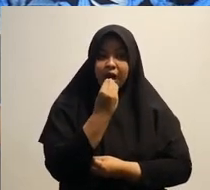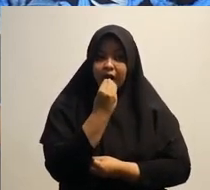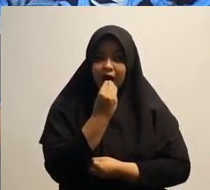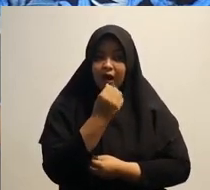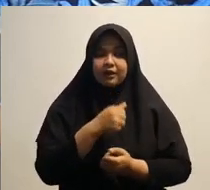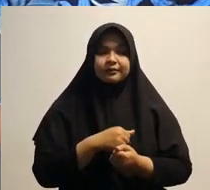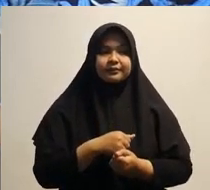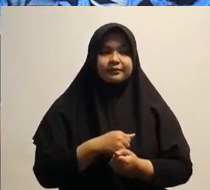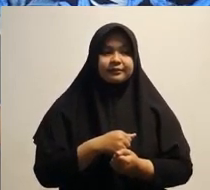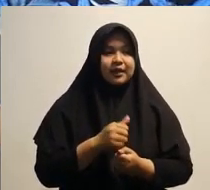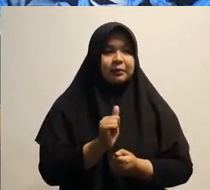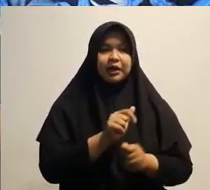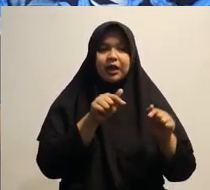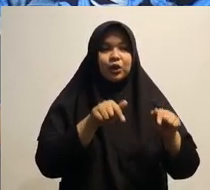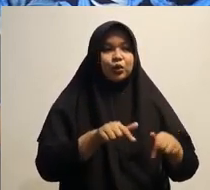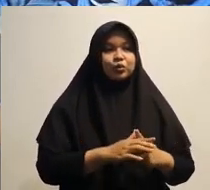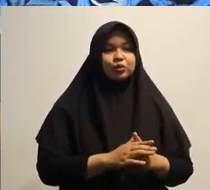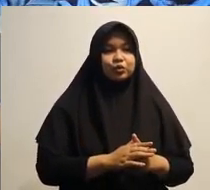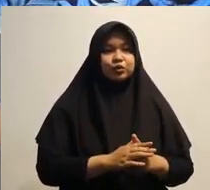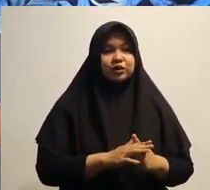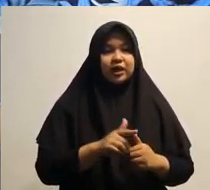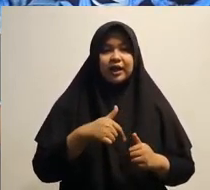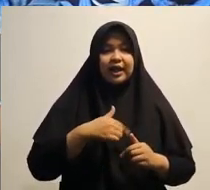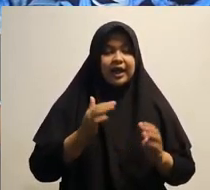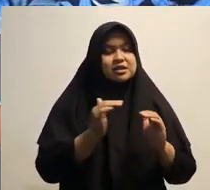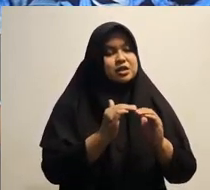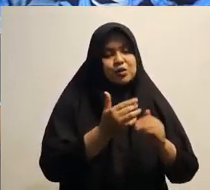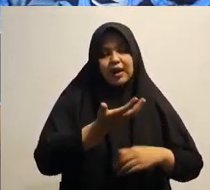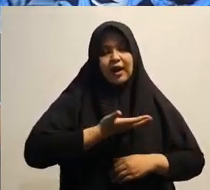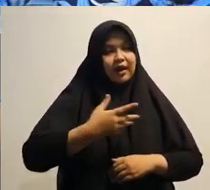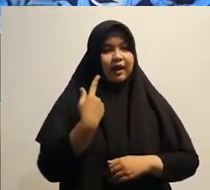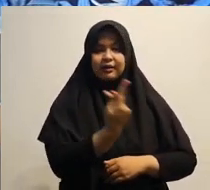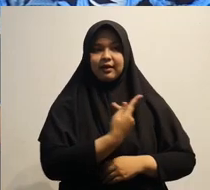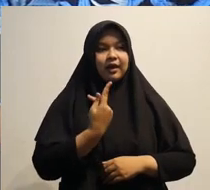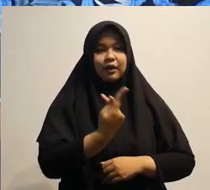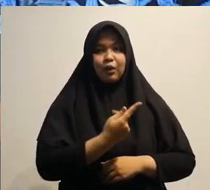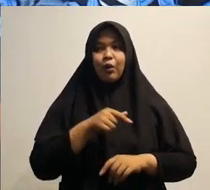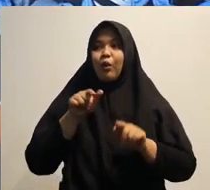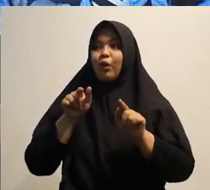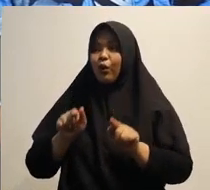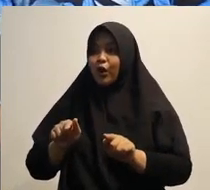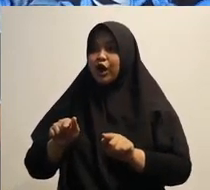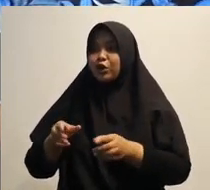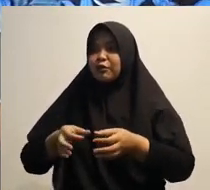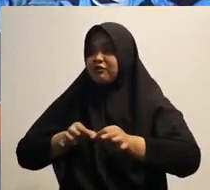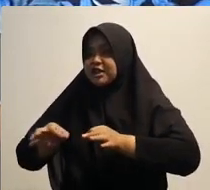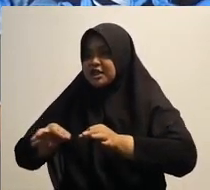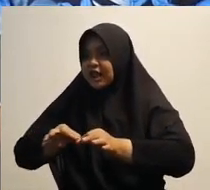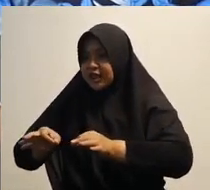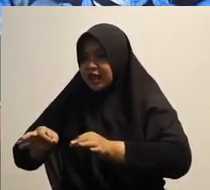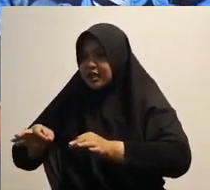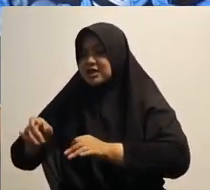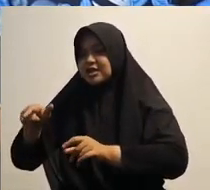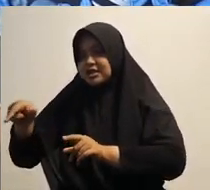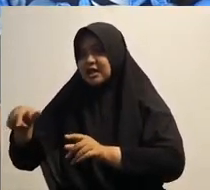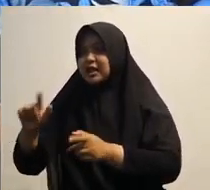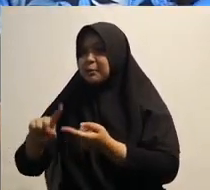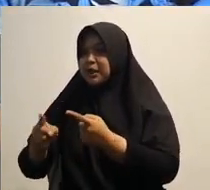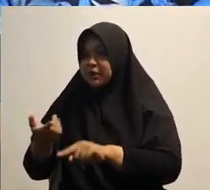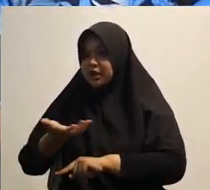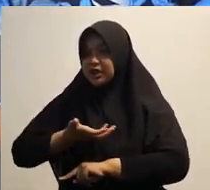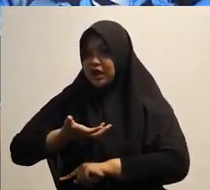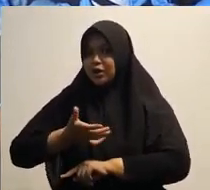keterampilan, terus pengolahan makanan. Seperti itu ya, sesuai keinginan kita lah. Oh itu berarti